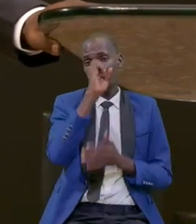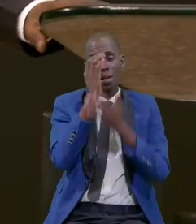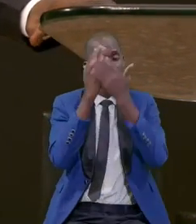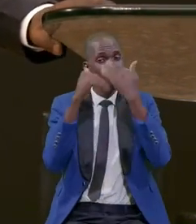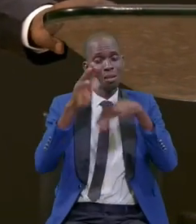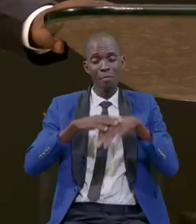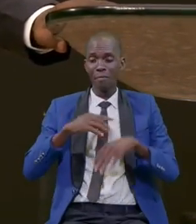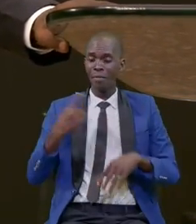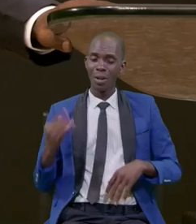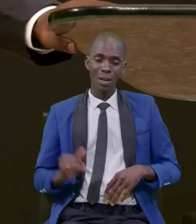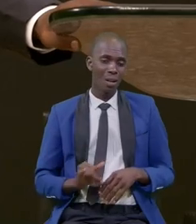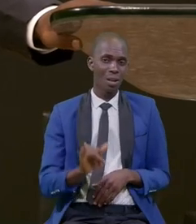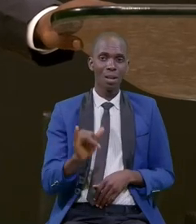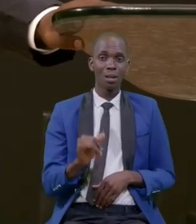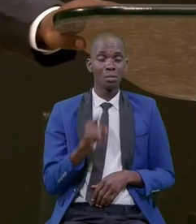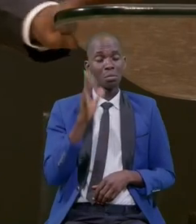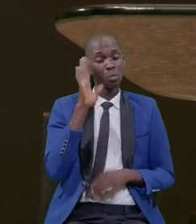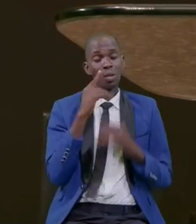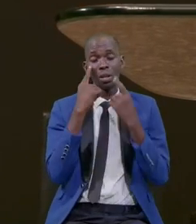pour toujours. Vous allez pleurer.